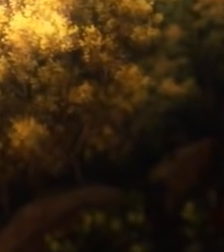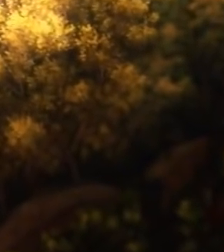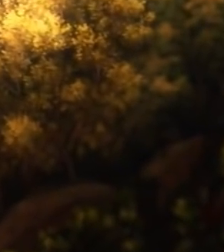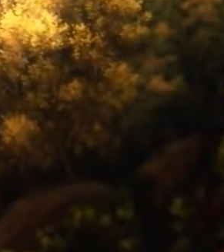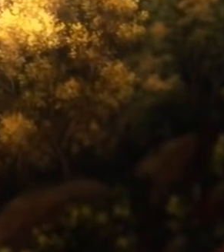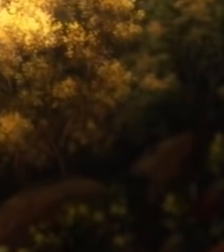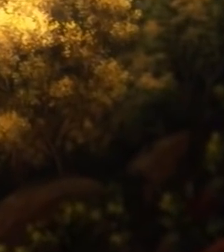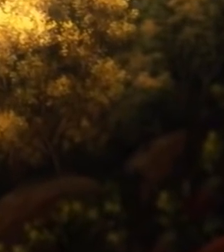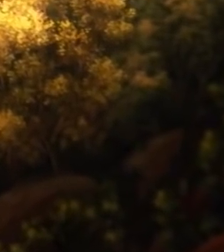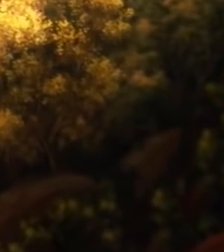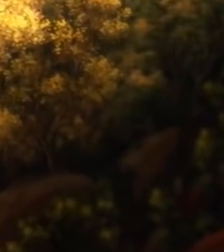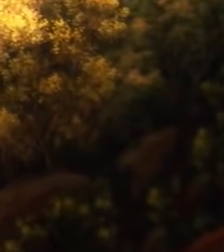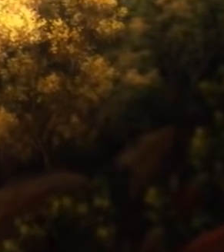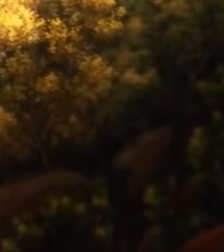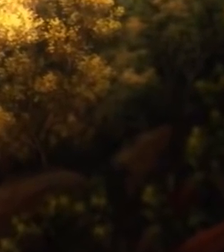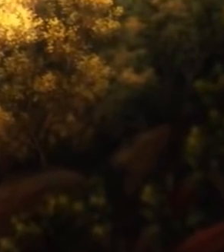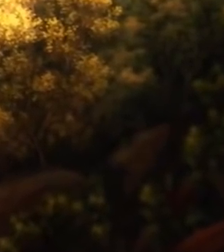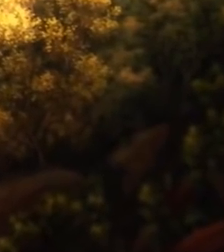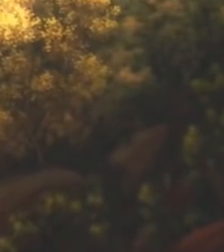สีนะ